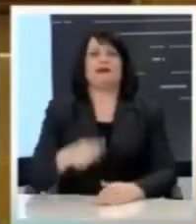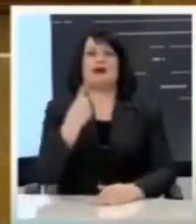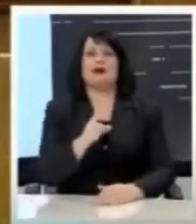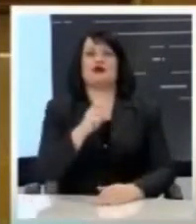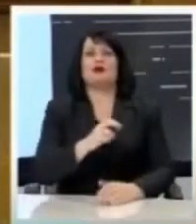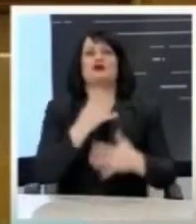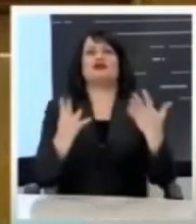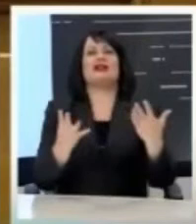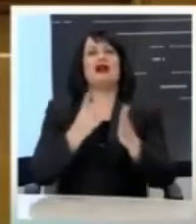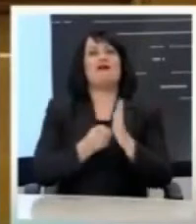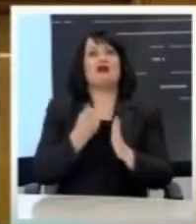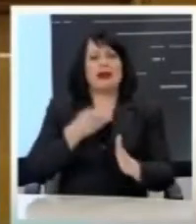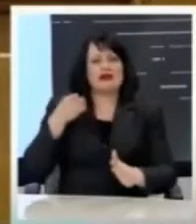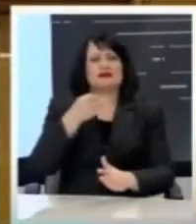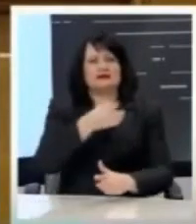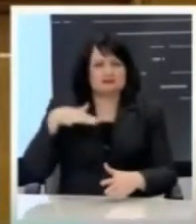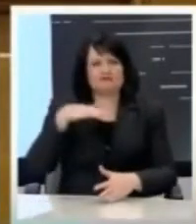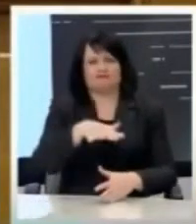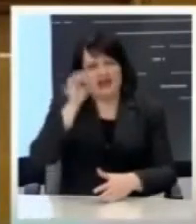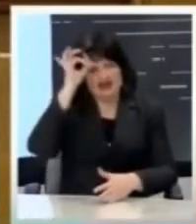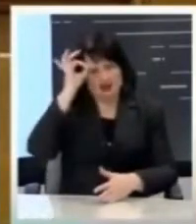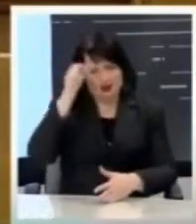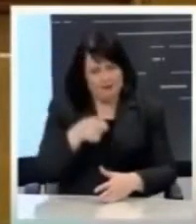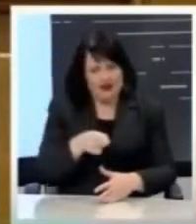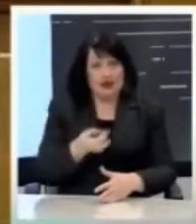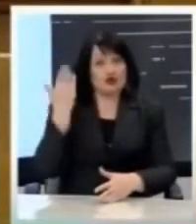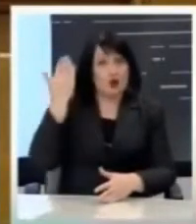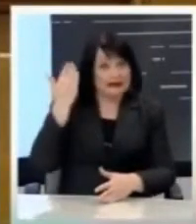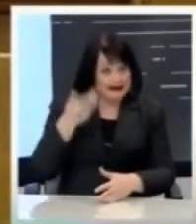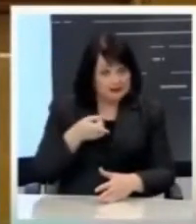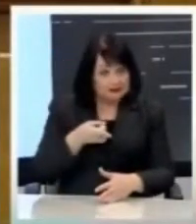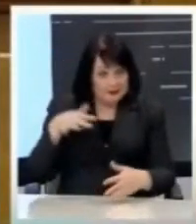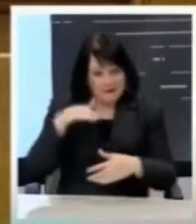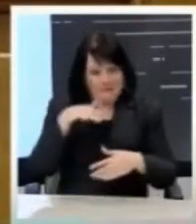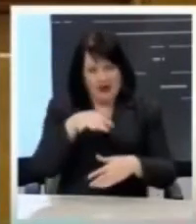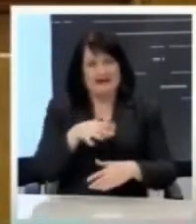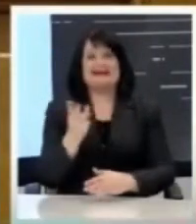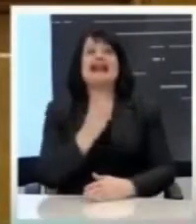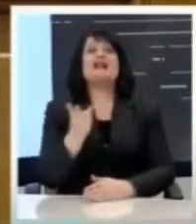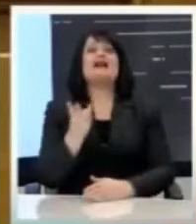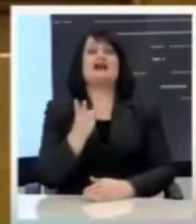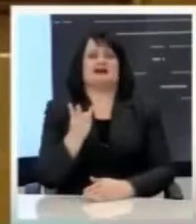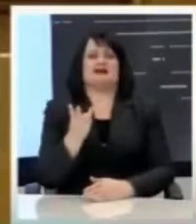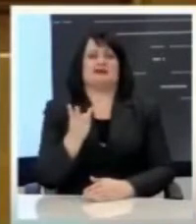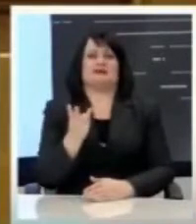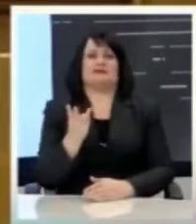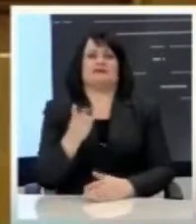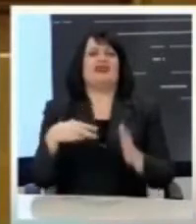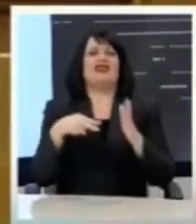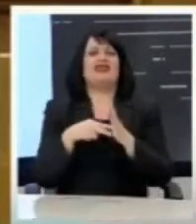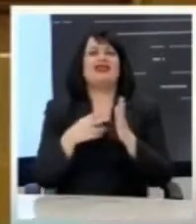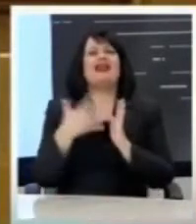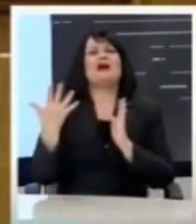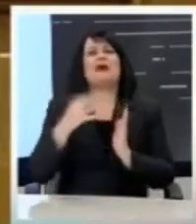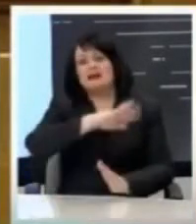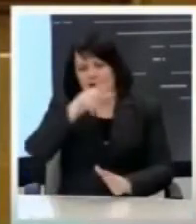129 επιθέσεις σε βάρος αστυνομικών επί των ημερών σας, 33 από το 2015